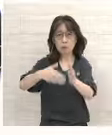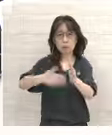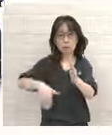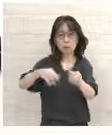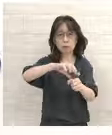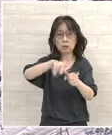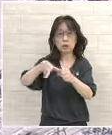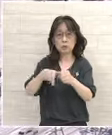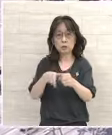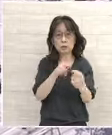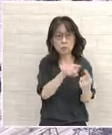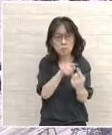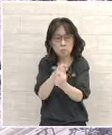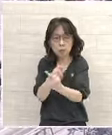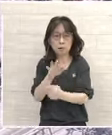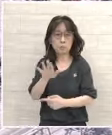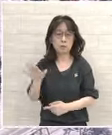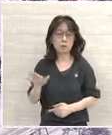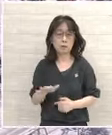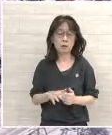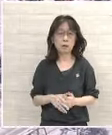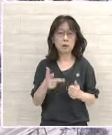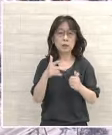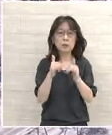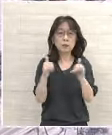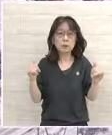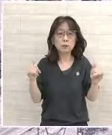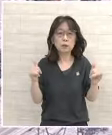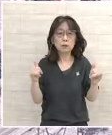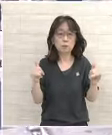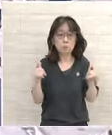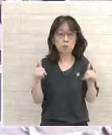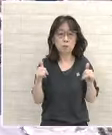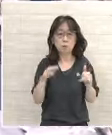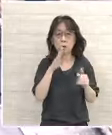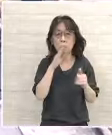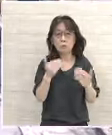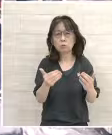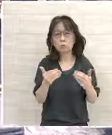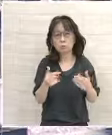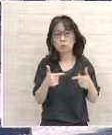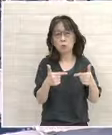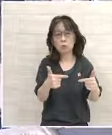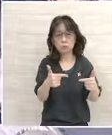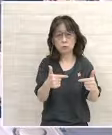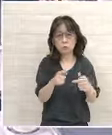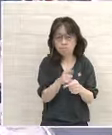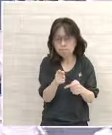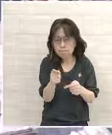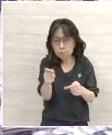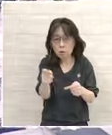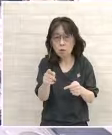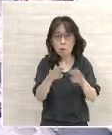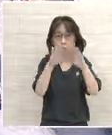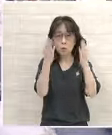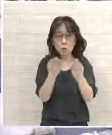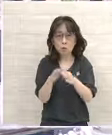。市民の足となるはずの路線バスも、そのほとんどが運休の